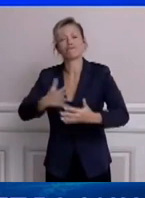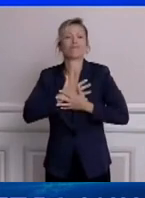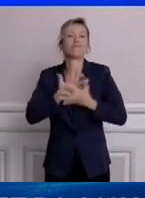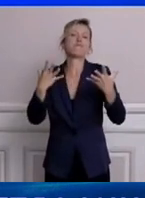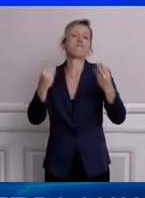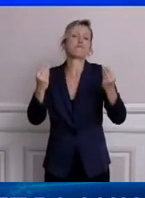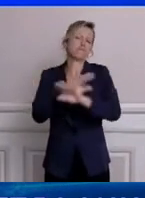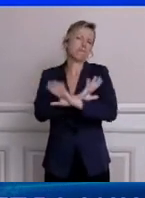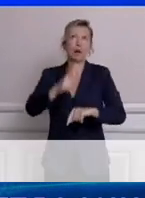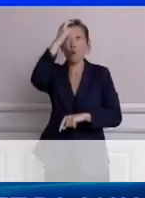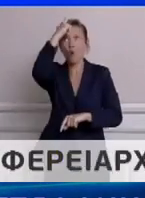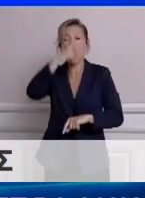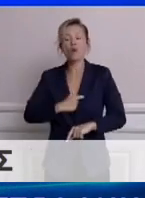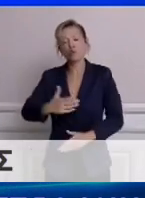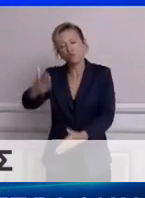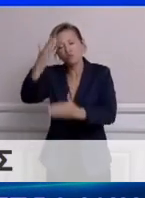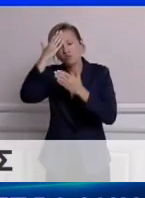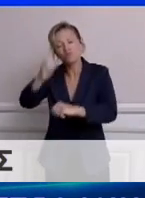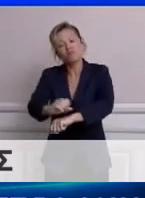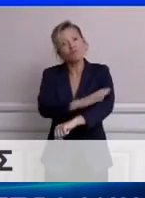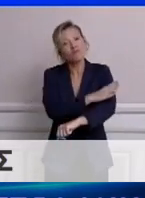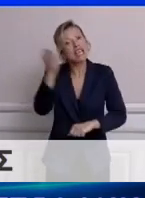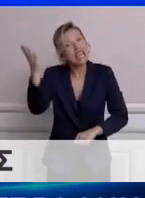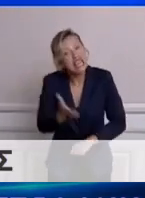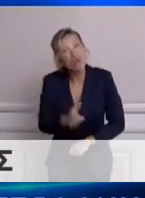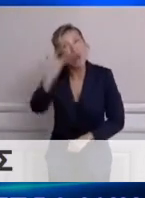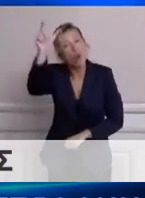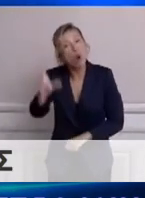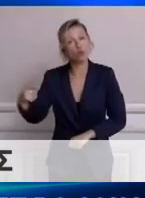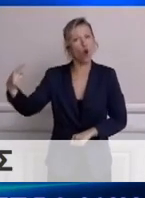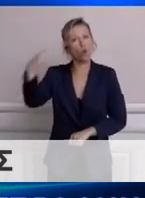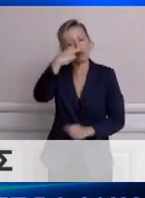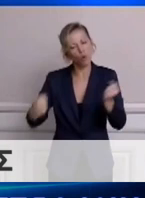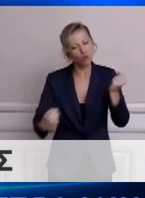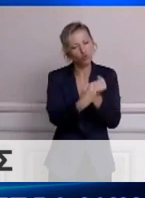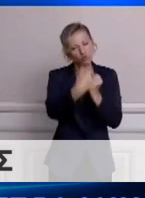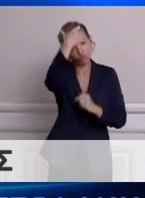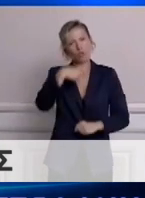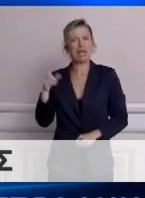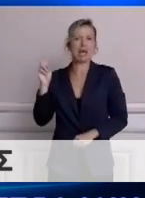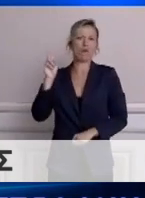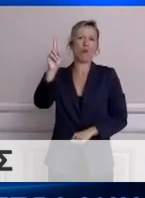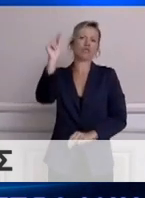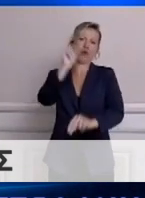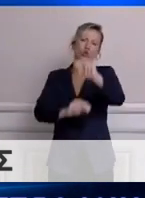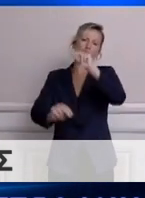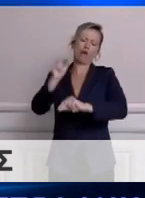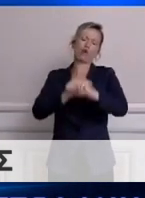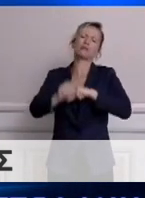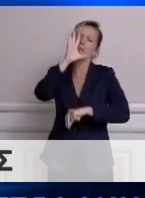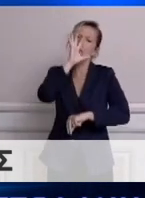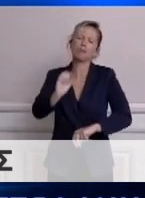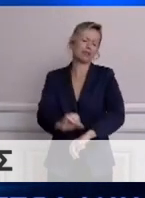Είναι μεγάλη τιμή και ευθύνη για μένα να παρευρίσκεται σήμερα εδώ και να στηρίζει την υποψηφιότητά μου ο Πρωθυπουργός κύριος Κυριάκος